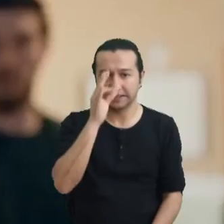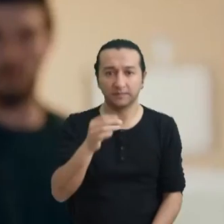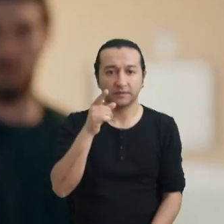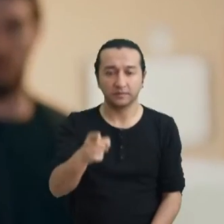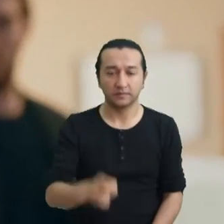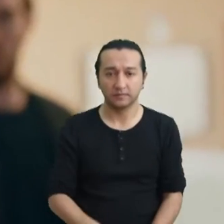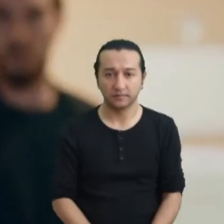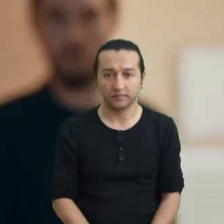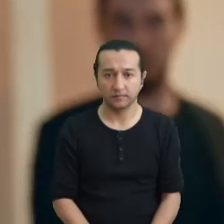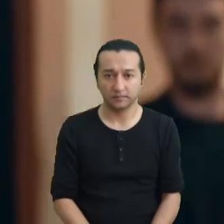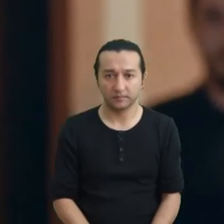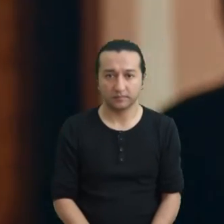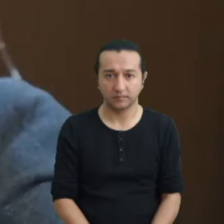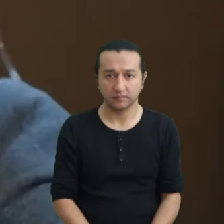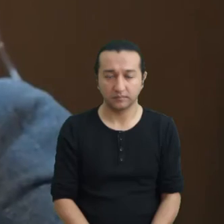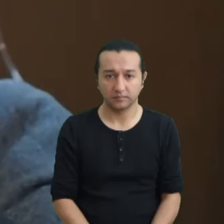sen?